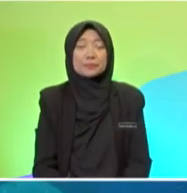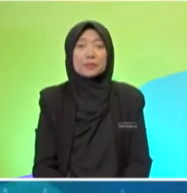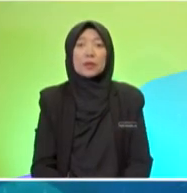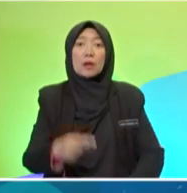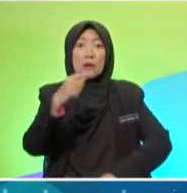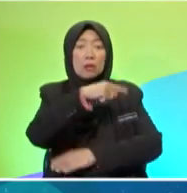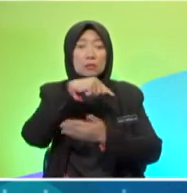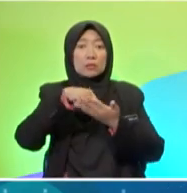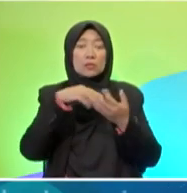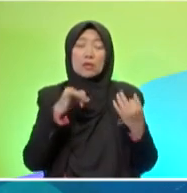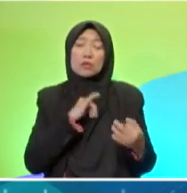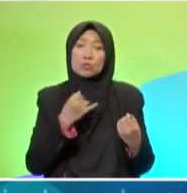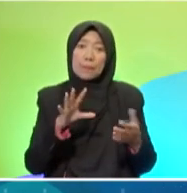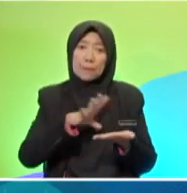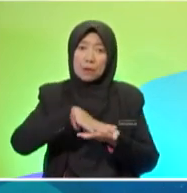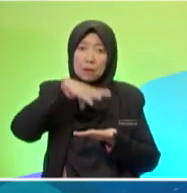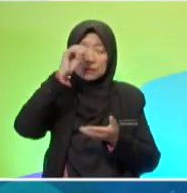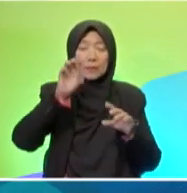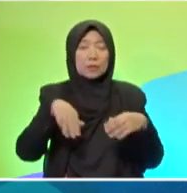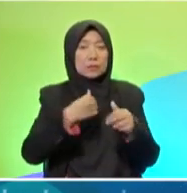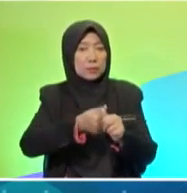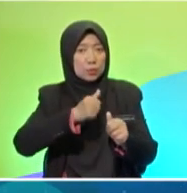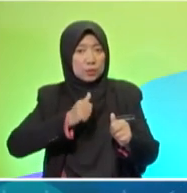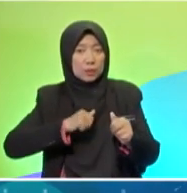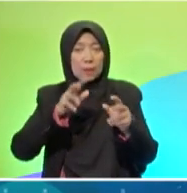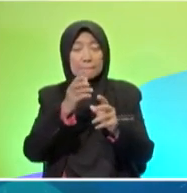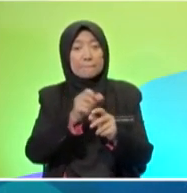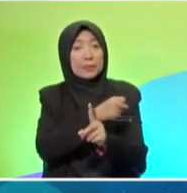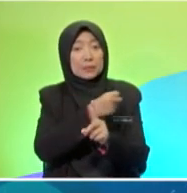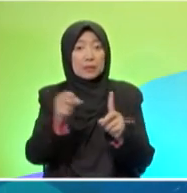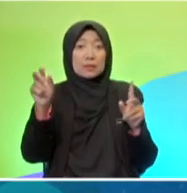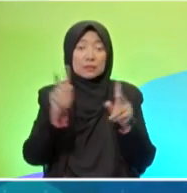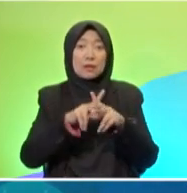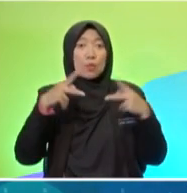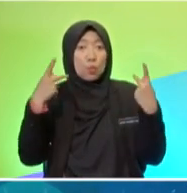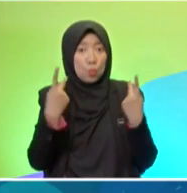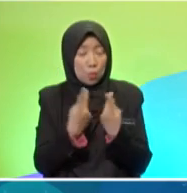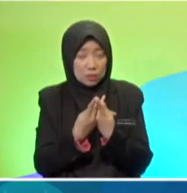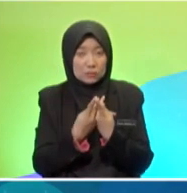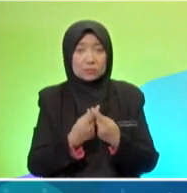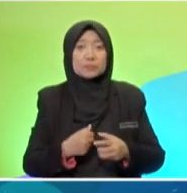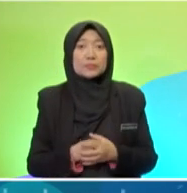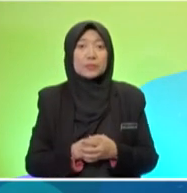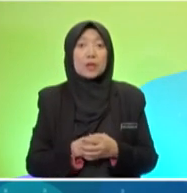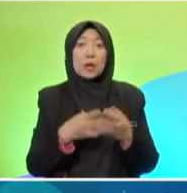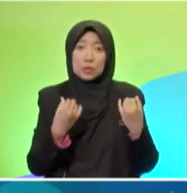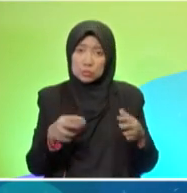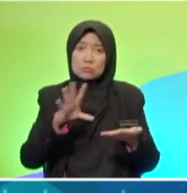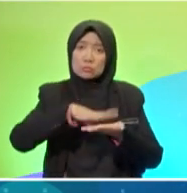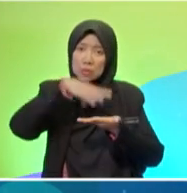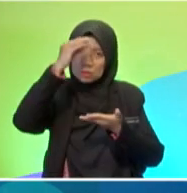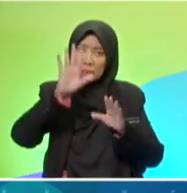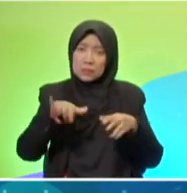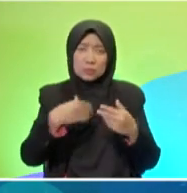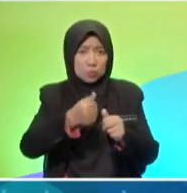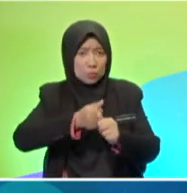dapat belajar bagaimana untuk menghilangkan kendaraan keluarga Alhamdulillah saya mau belajar bagaimana enak bener anda dalam keluarga